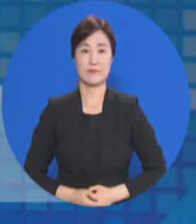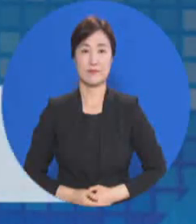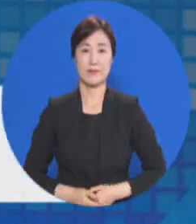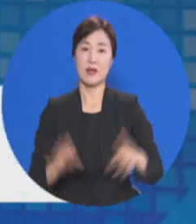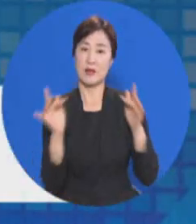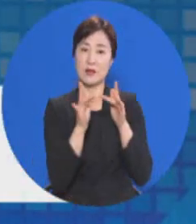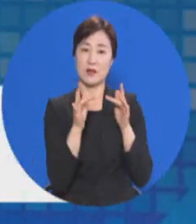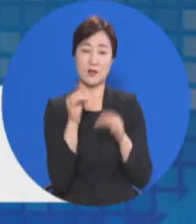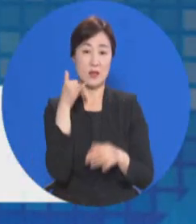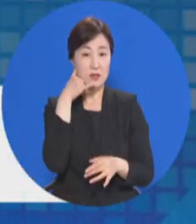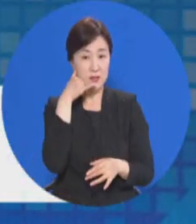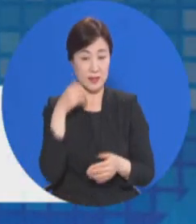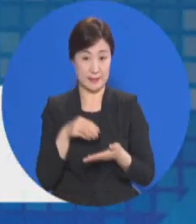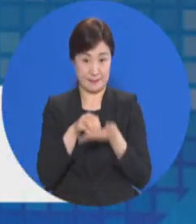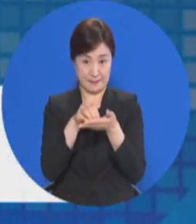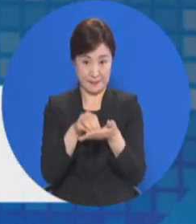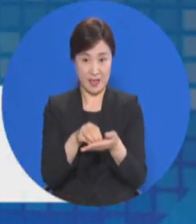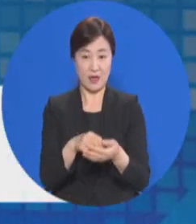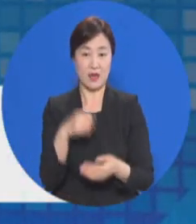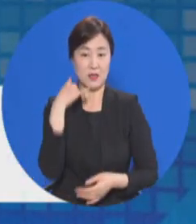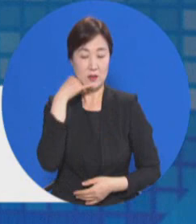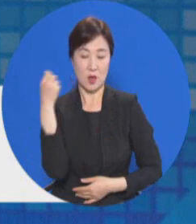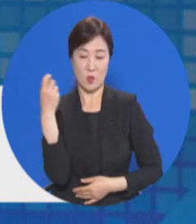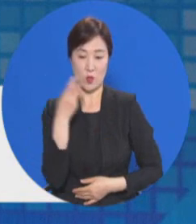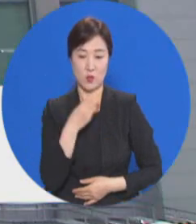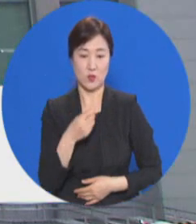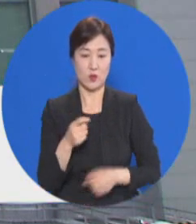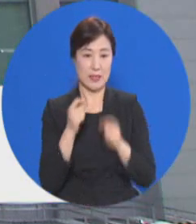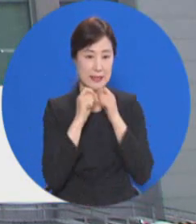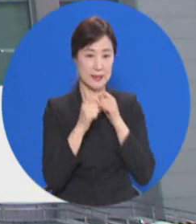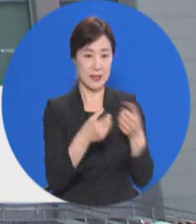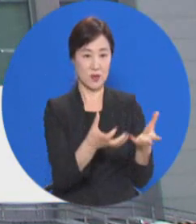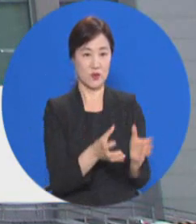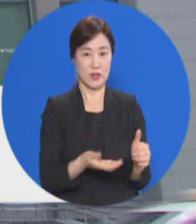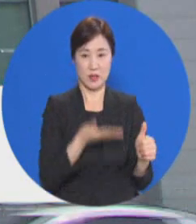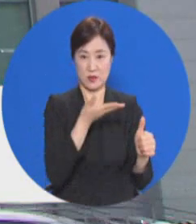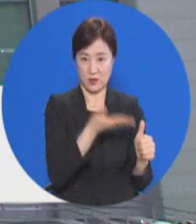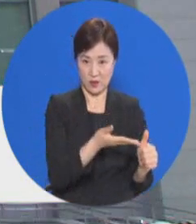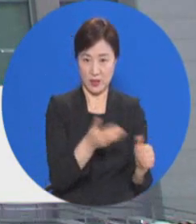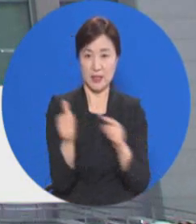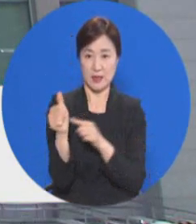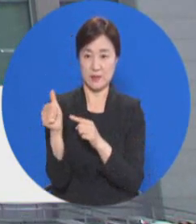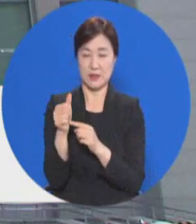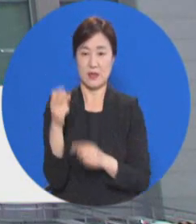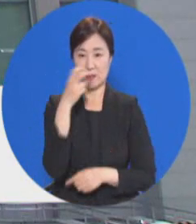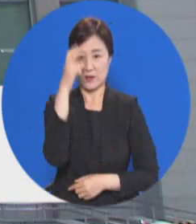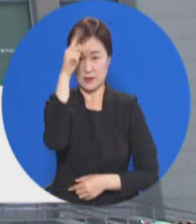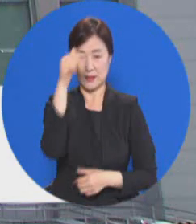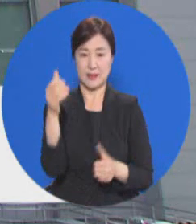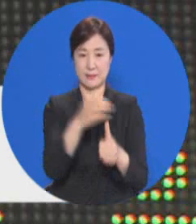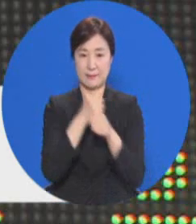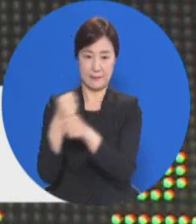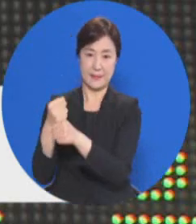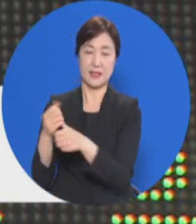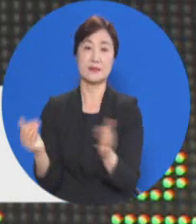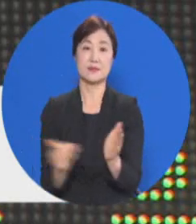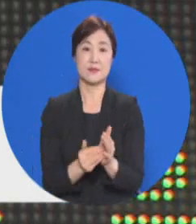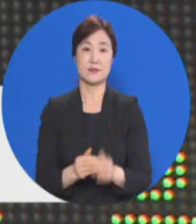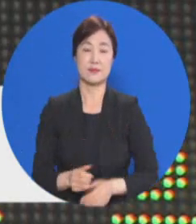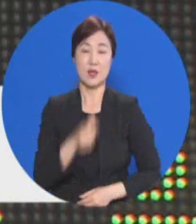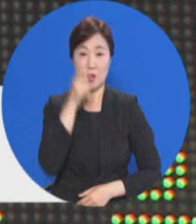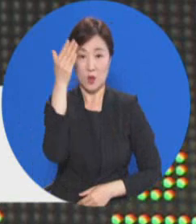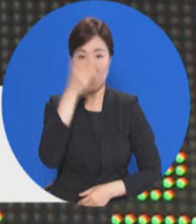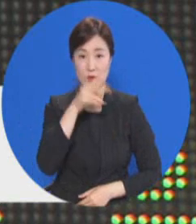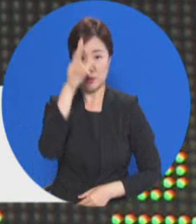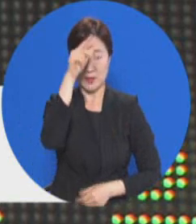인터넷 전화기에 가입해 그 번호를 보이스피싱 조직에 넘겨 범행을 도운 A씨가 최근 경찰에 구속됐습니다.